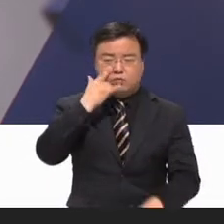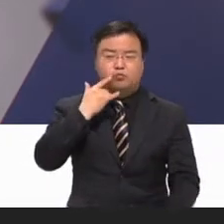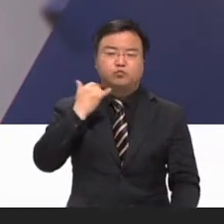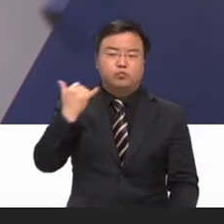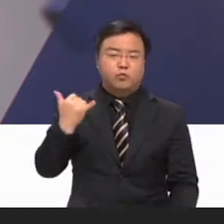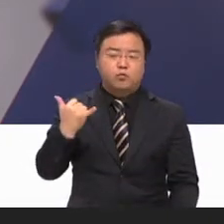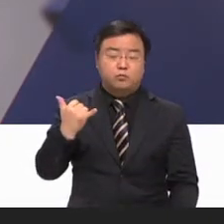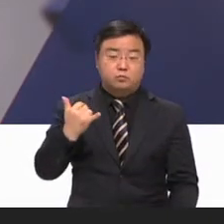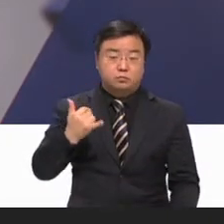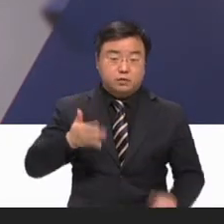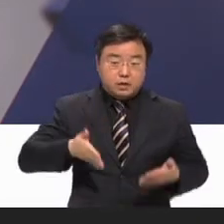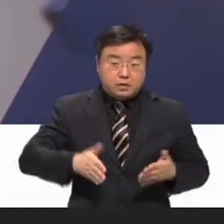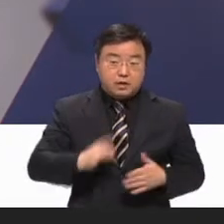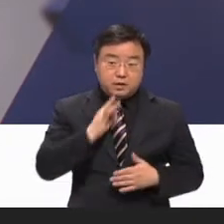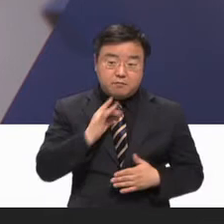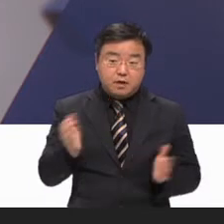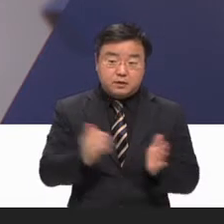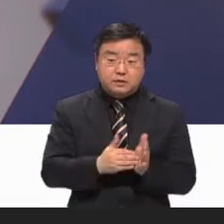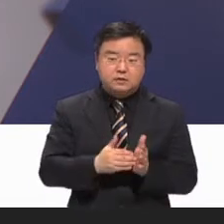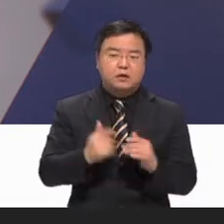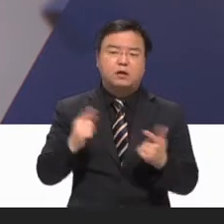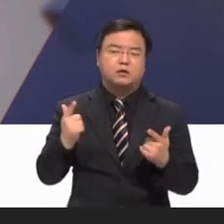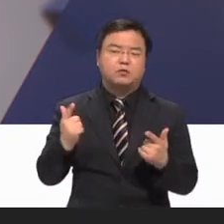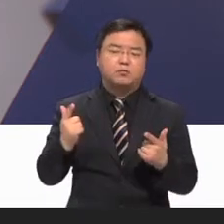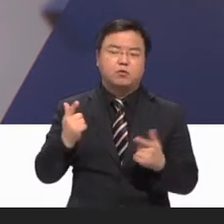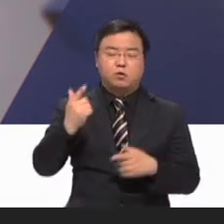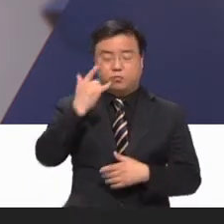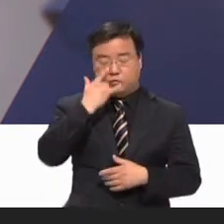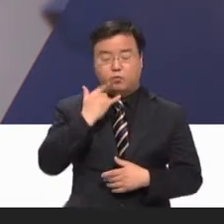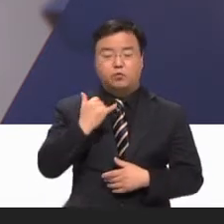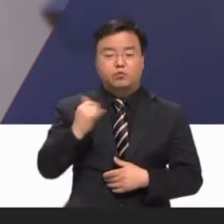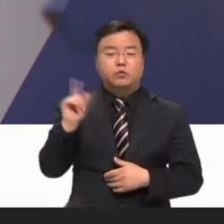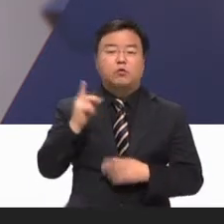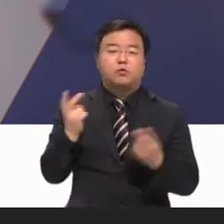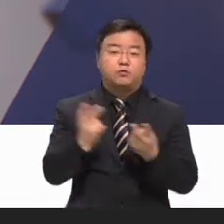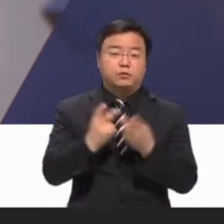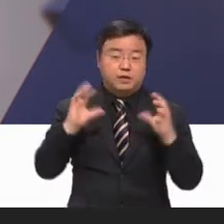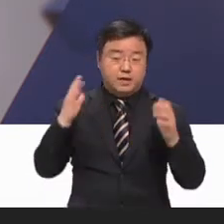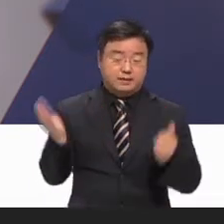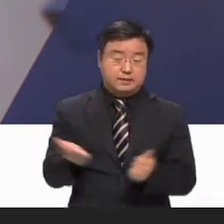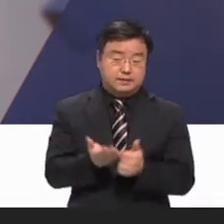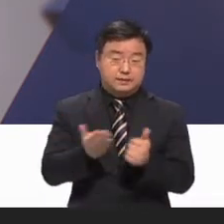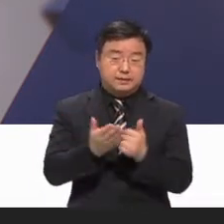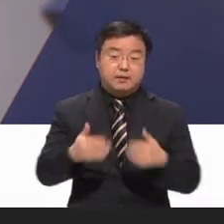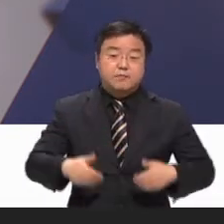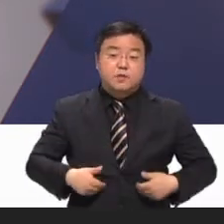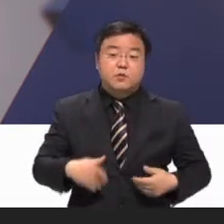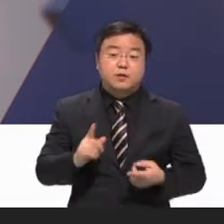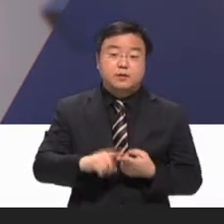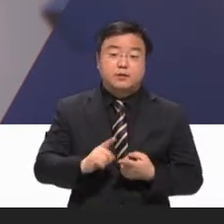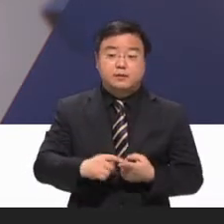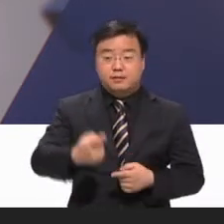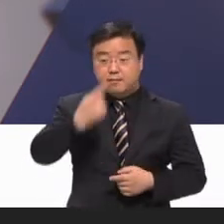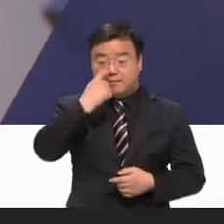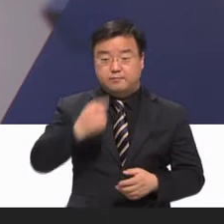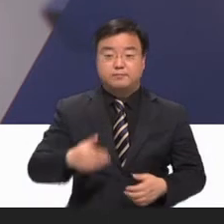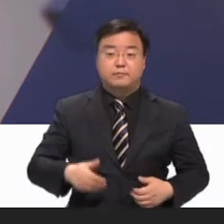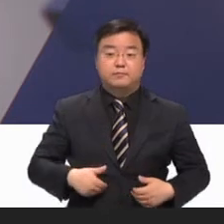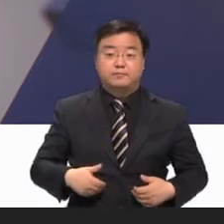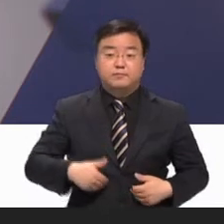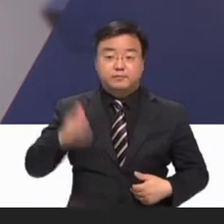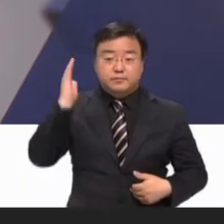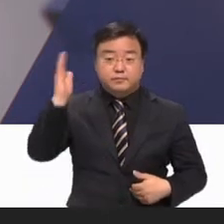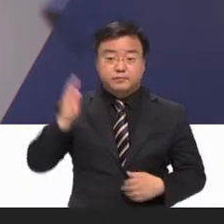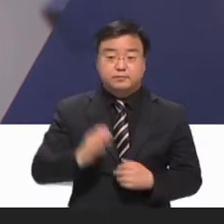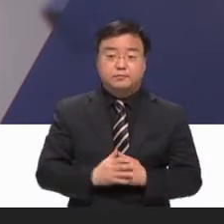보니까 낳기만 한다고 부모가 아니라 부모들도 어떻게 아이를 길러야 하는지 이런 걸 좀 배울 수 있어야 한다는 의견이